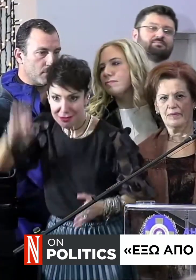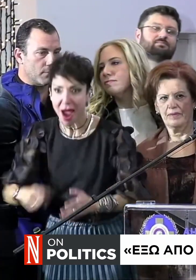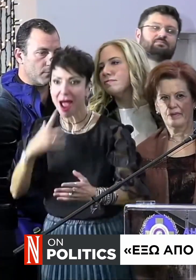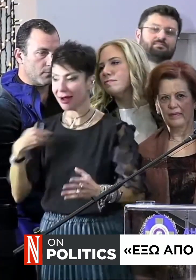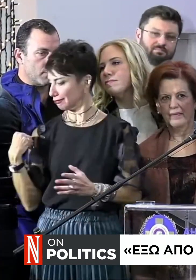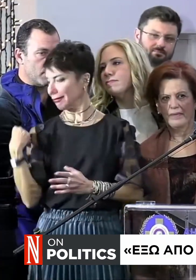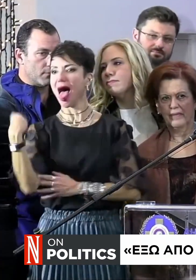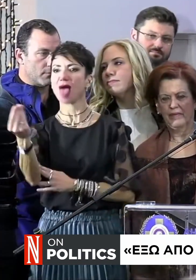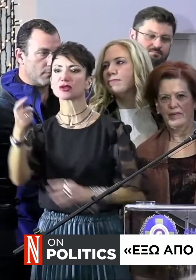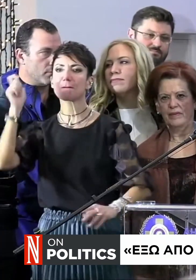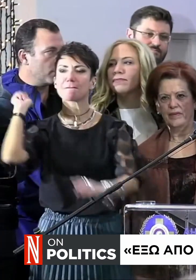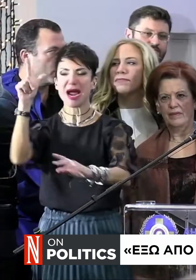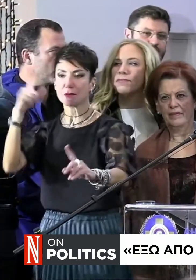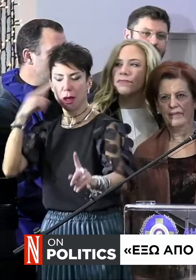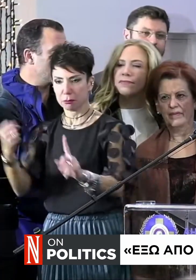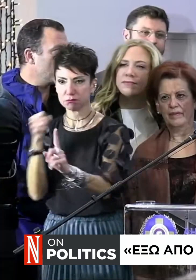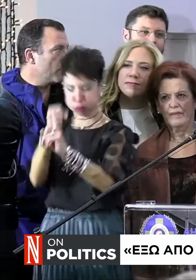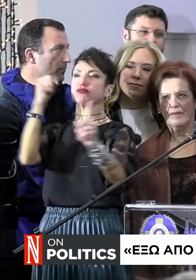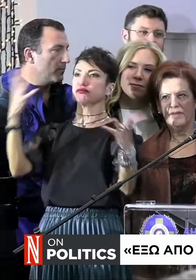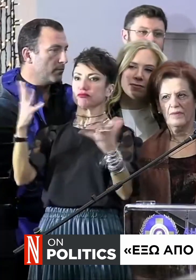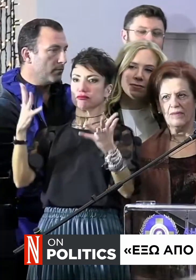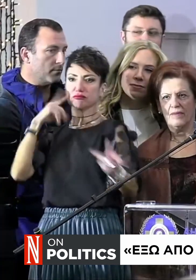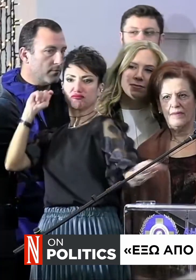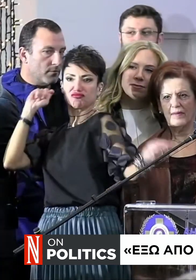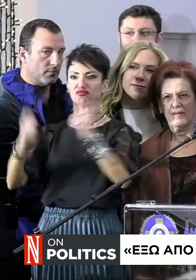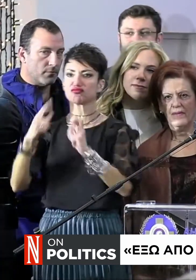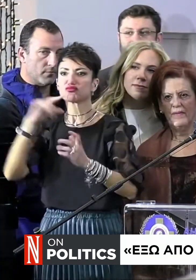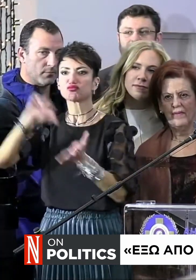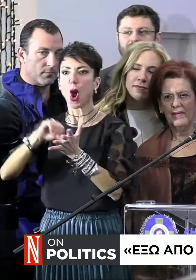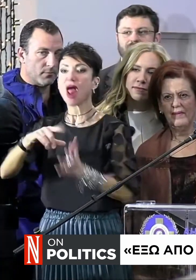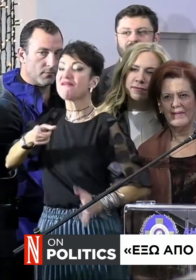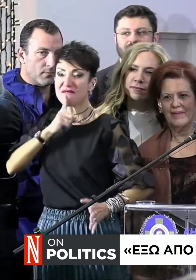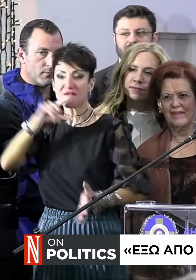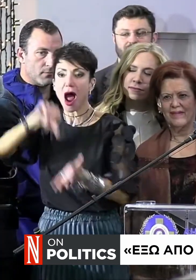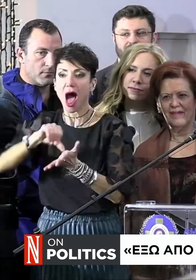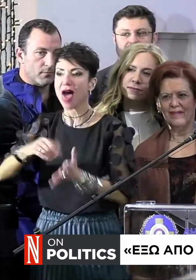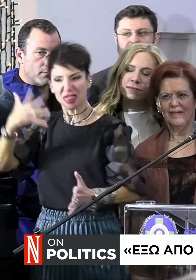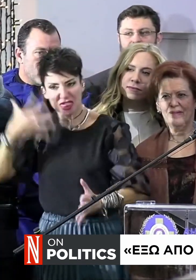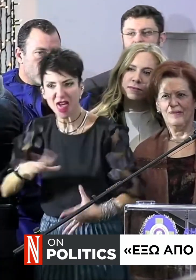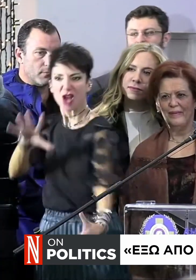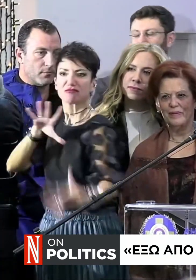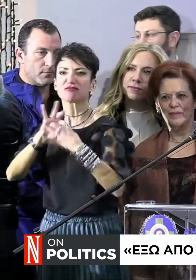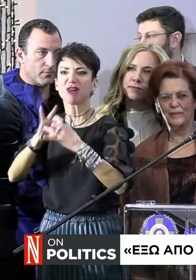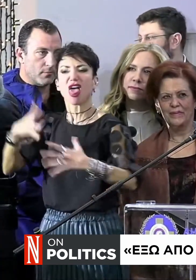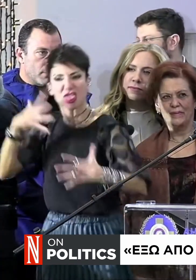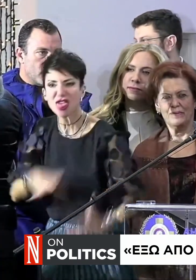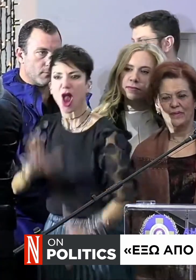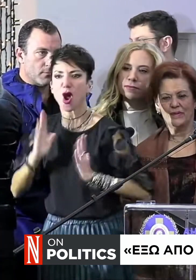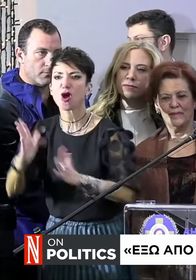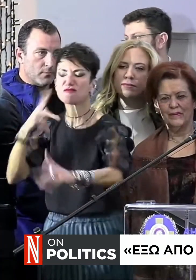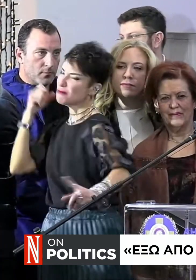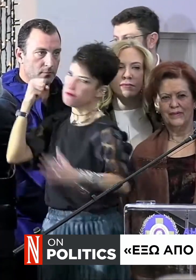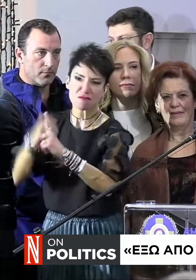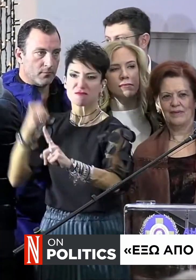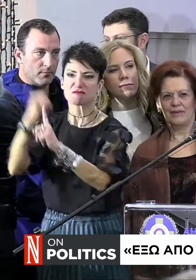εκλογές το μήνυμα μιας άλλης προοπτικής για την πόλη. Σε αυτή την Αθήνα θέλουμε να στηριχτούμε, με αυτή να πορευτούμε, για αυτή να